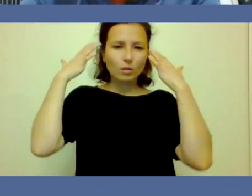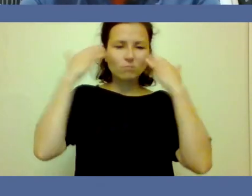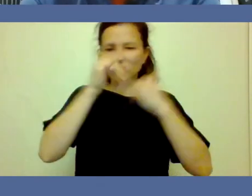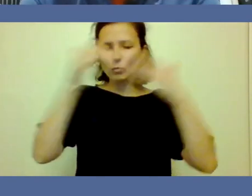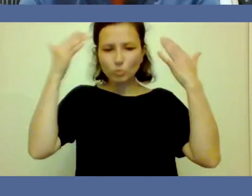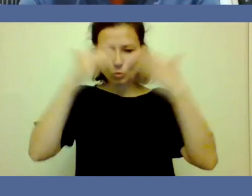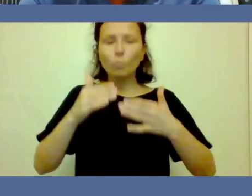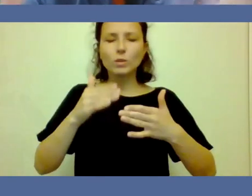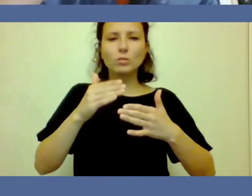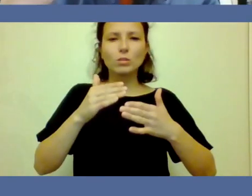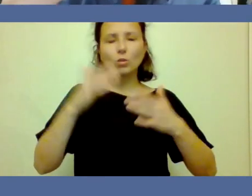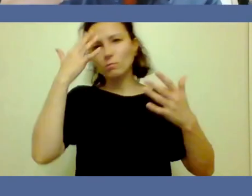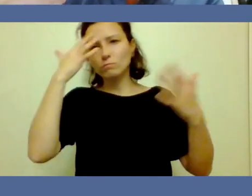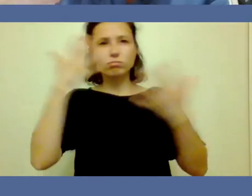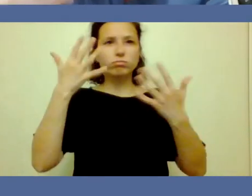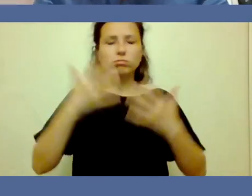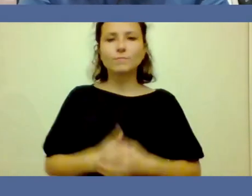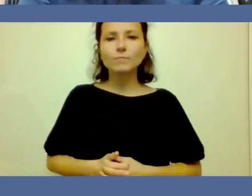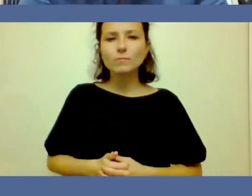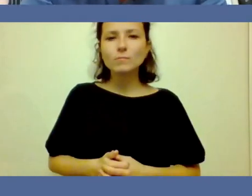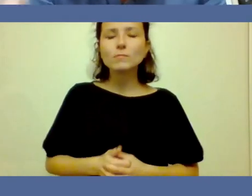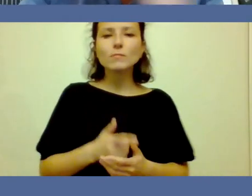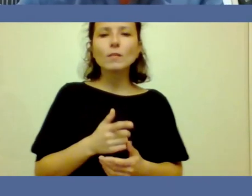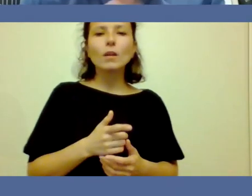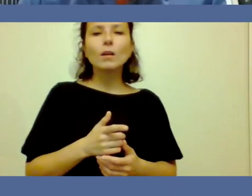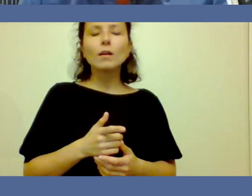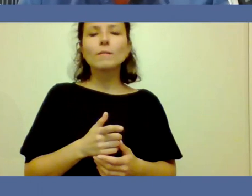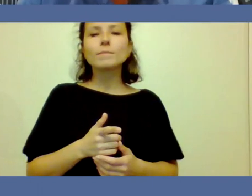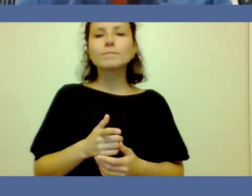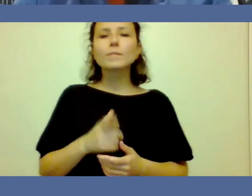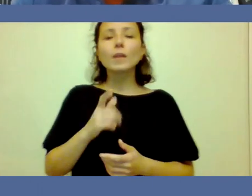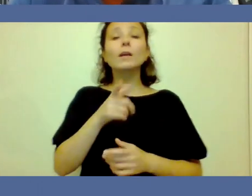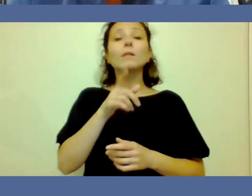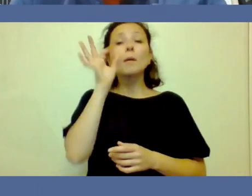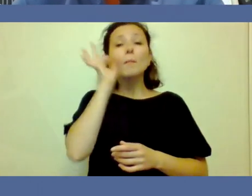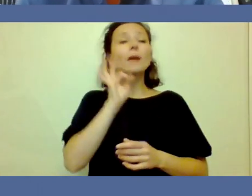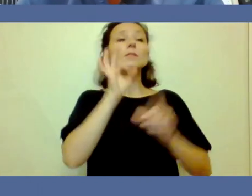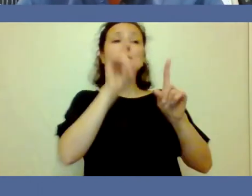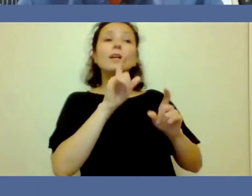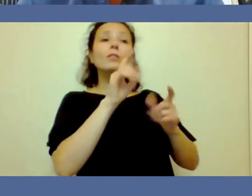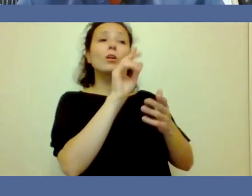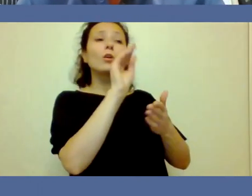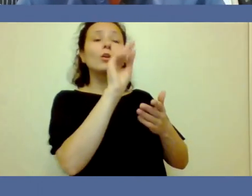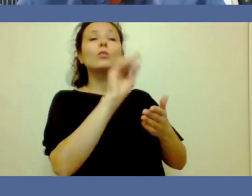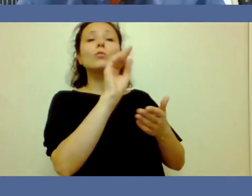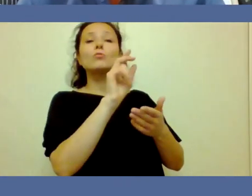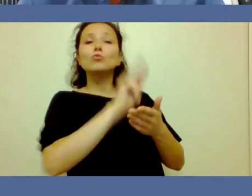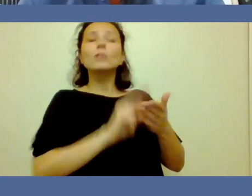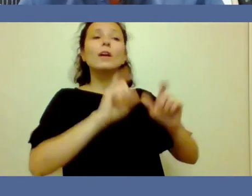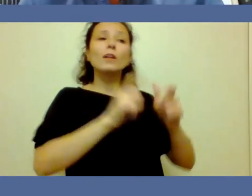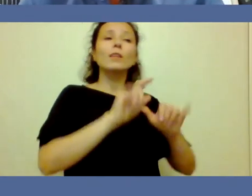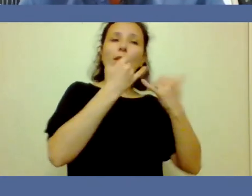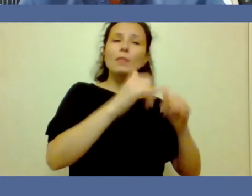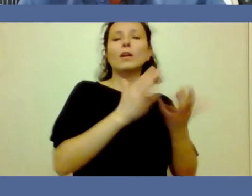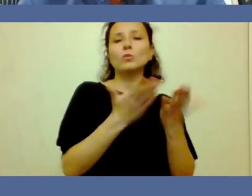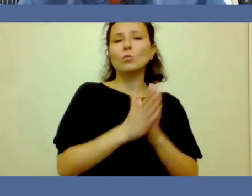pracuje. Znaczy, zaczyna pani czytać coś innego. I co się dzieje? No to jest kwestia higieny psychicznej, czyli kiedy jestem w